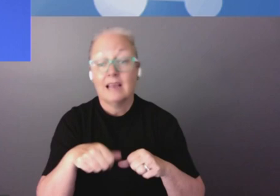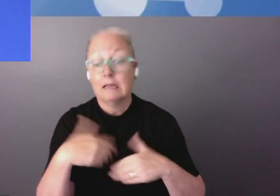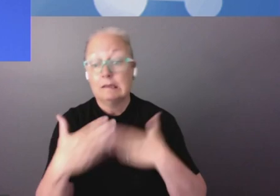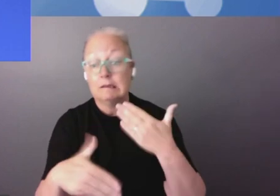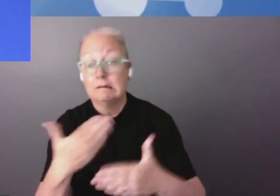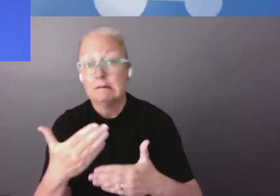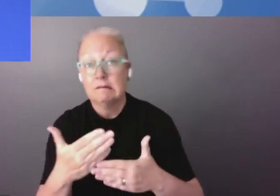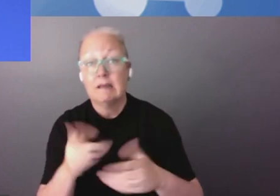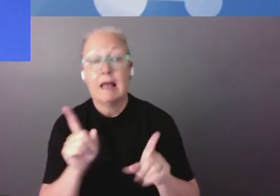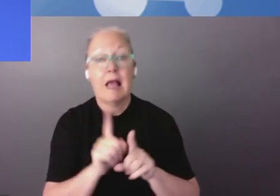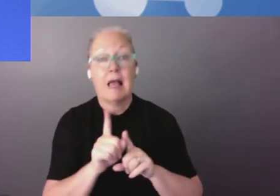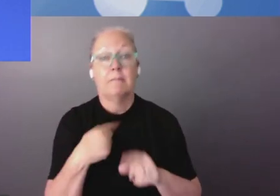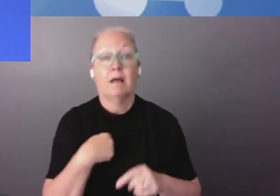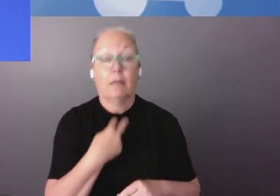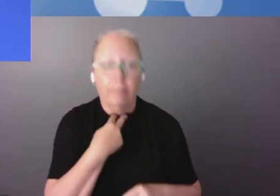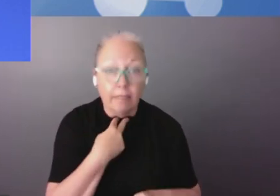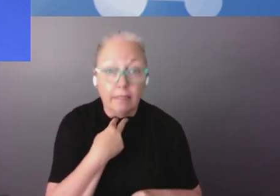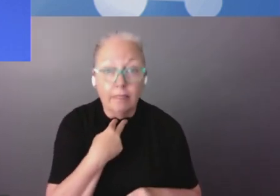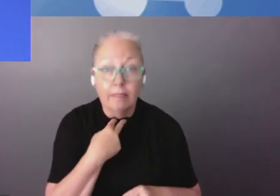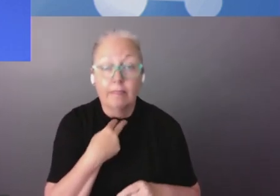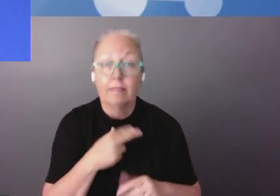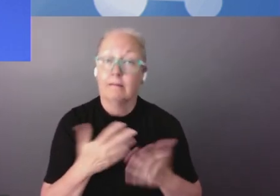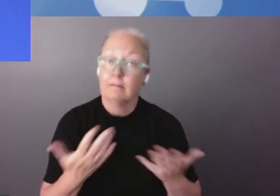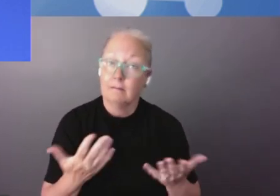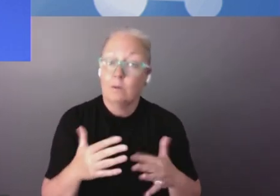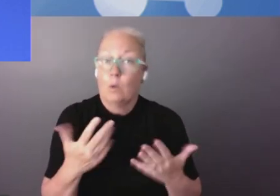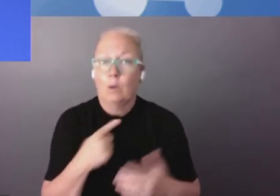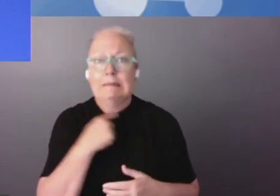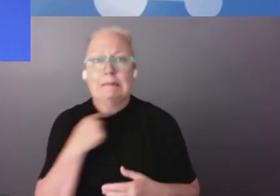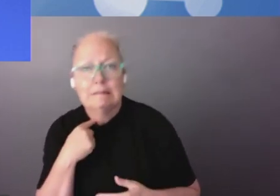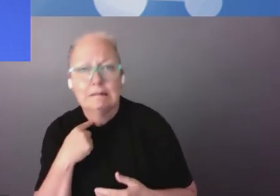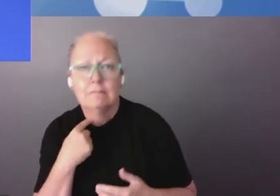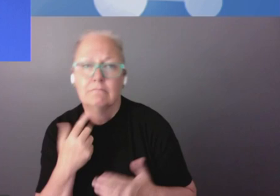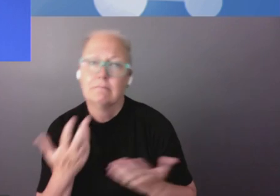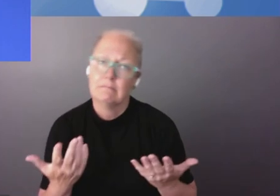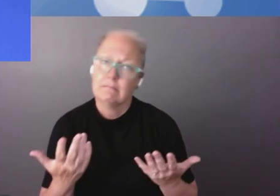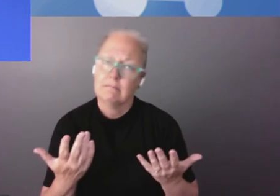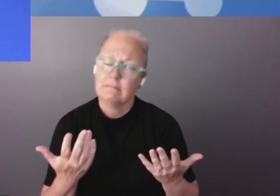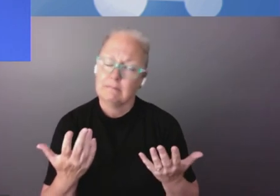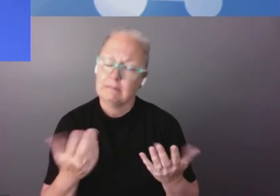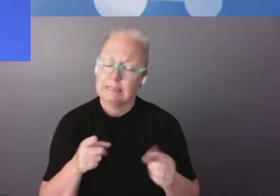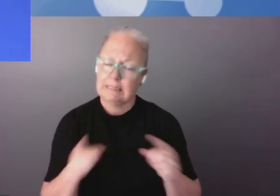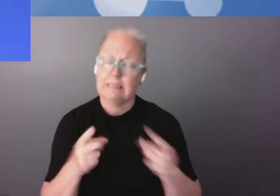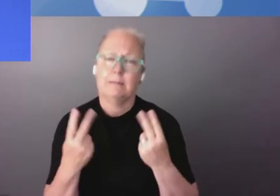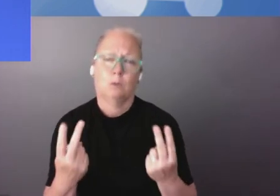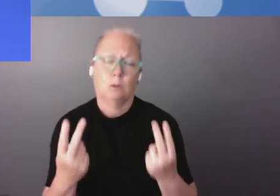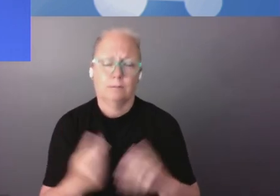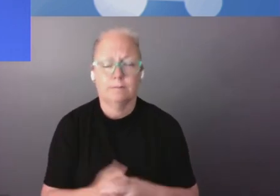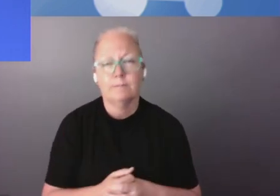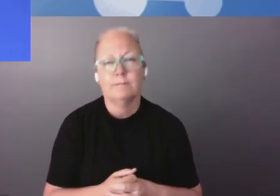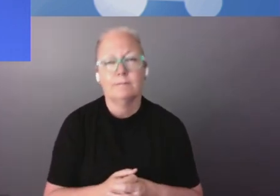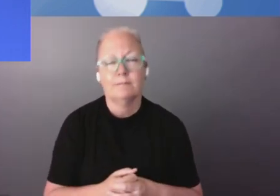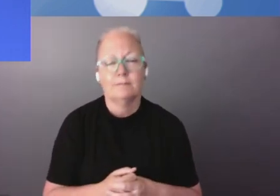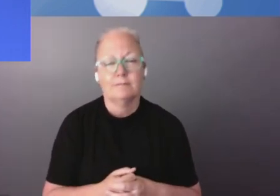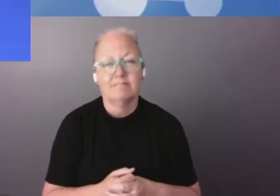Trochę jak znany od dawna nóż, którym można kroić chleb, a jednocześnie można uczynić